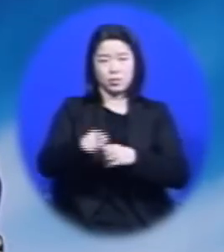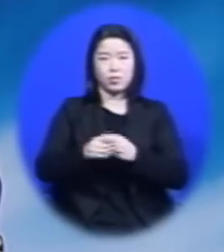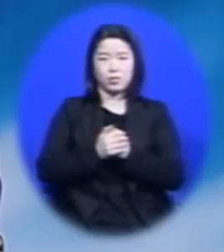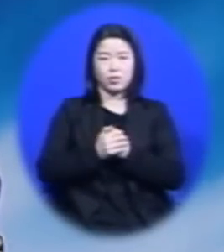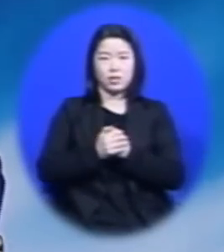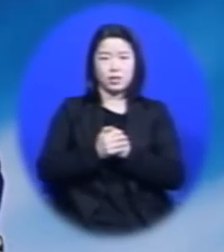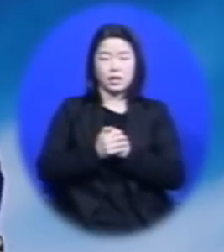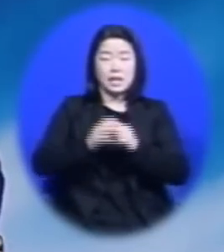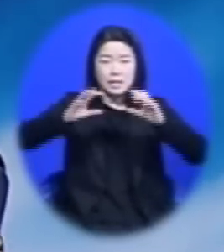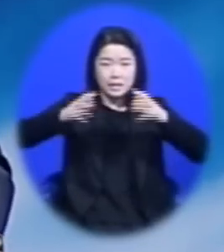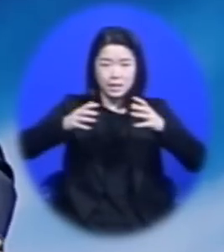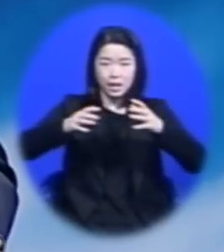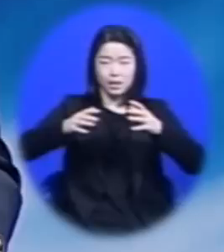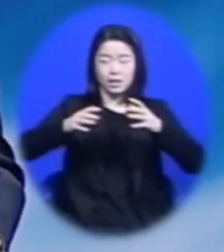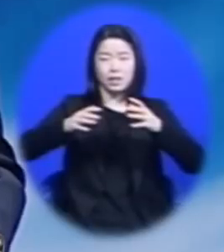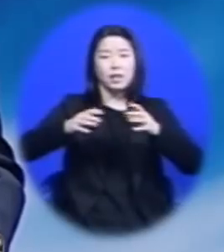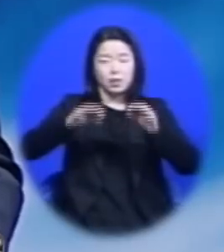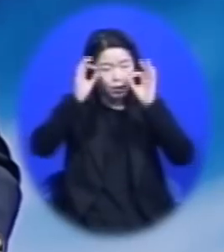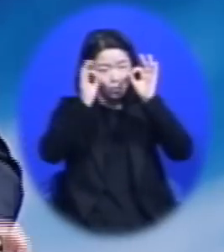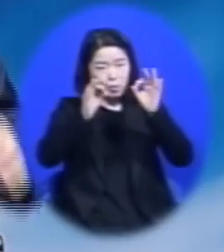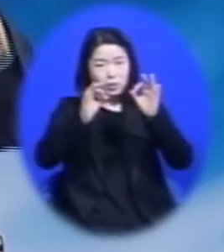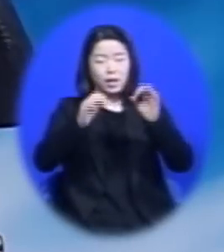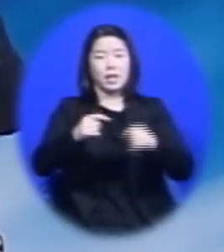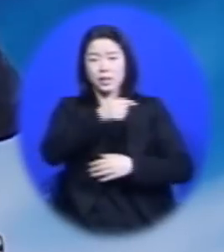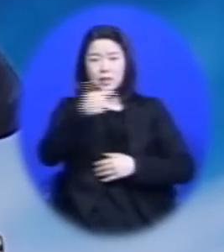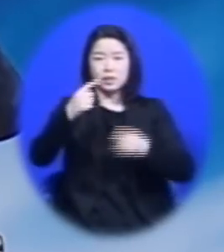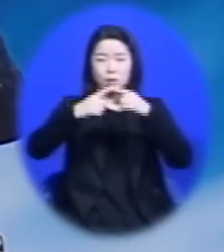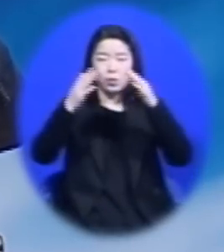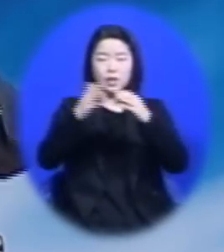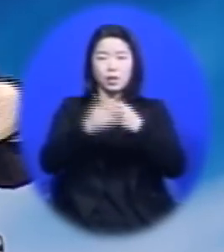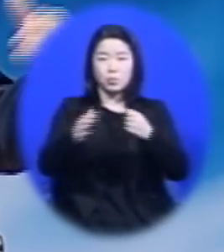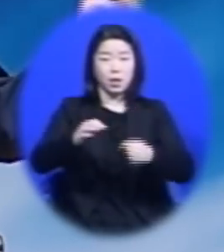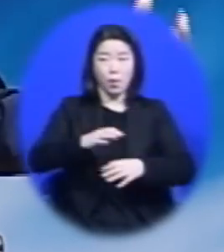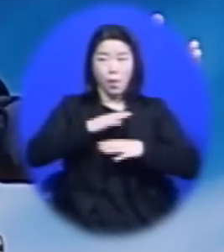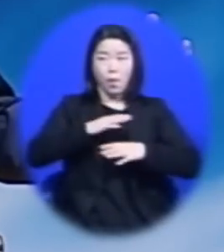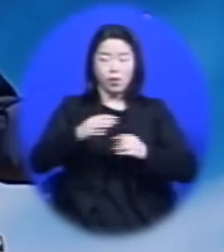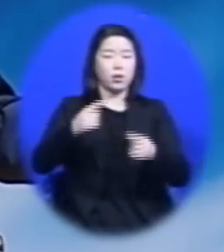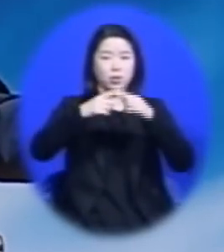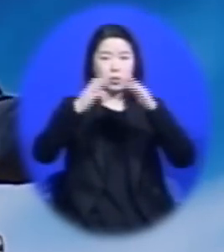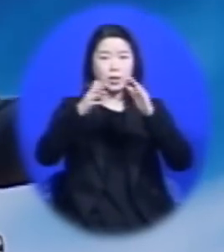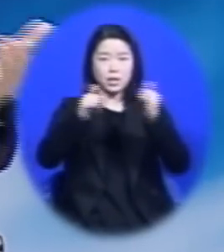것이에요 세상 사람들이 교회를 보면서 큰 교회이기 때문에 놀래거나 교인이